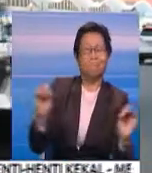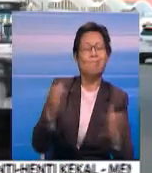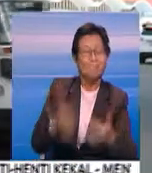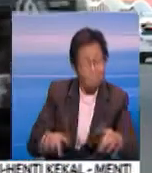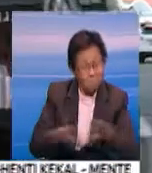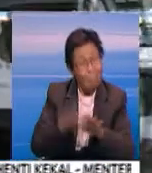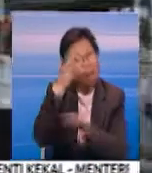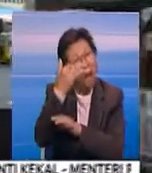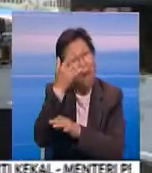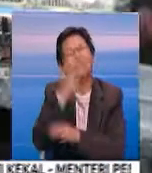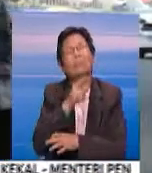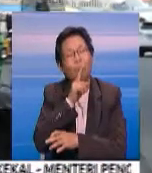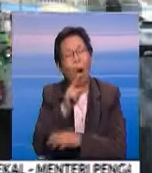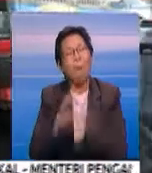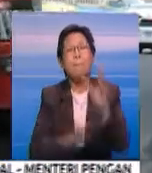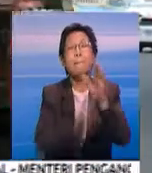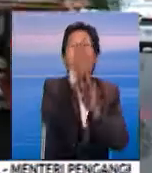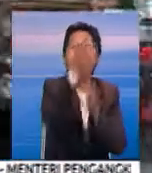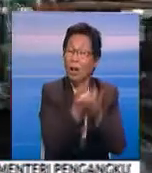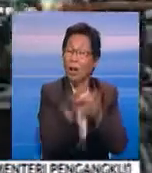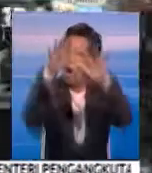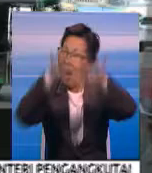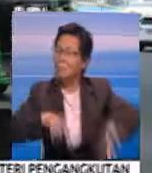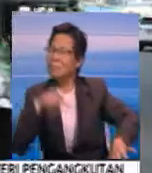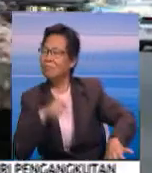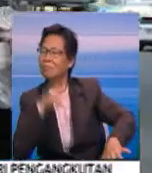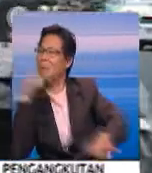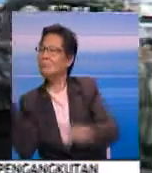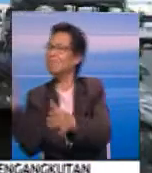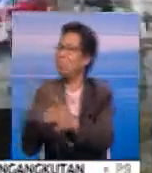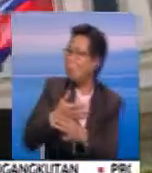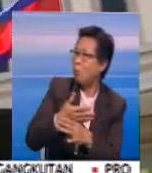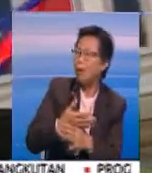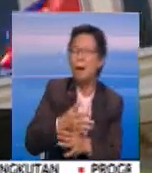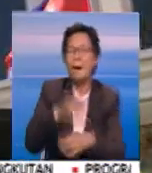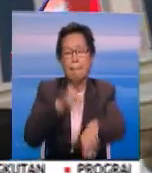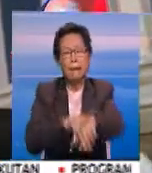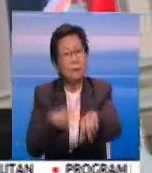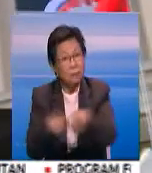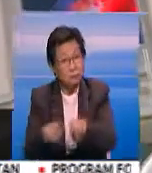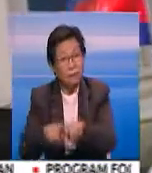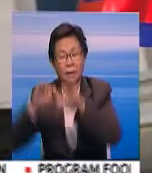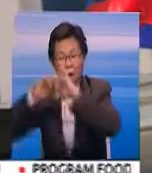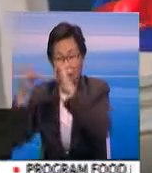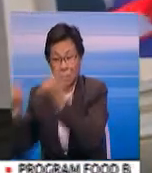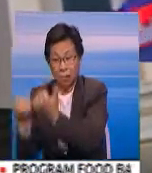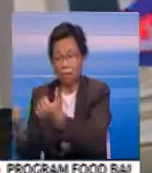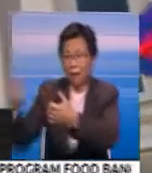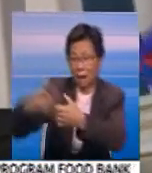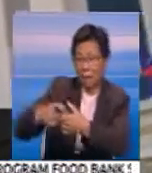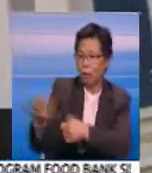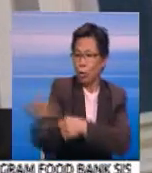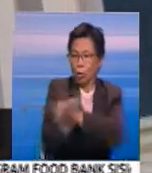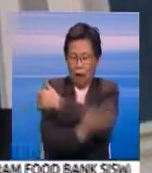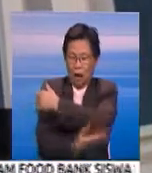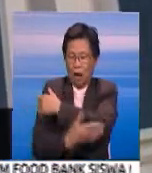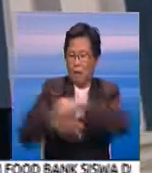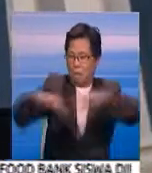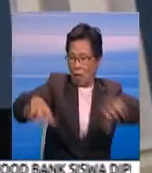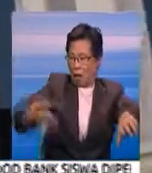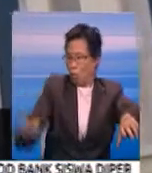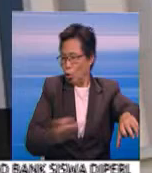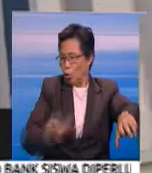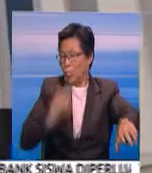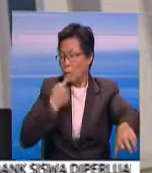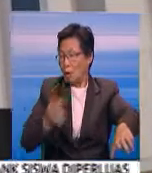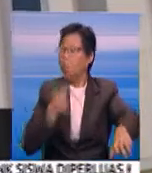bagi memastikan pembangunan ekonomi ASEAN tidak terjejas. Pada masa sama, agensi berkaitan di kedua-dua negara diarah